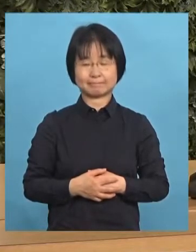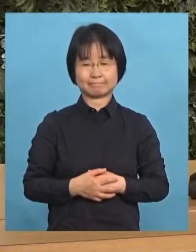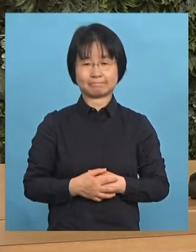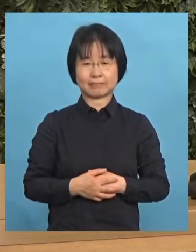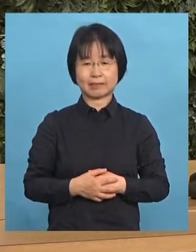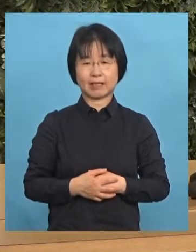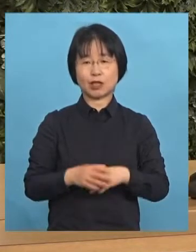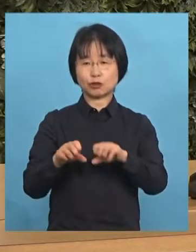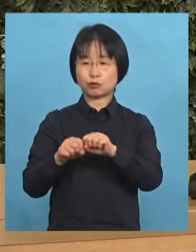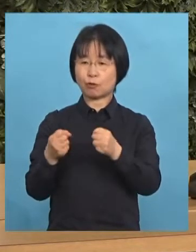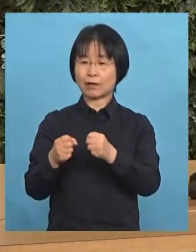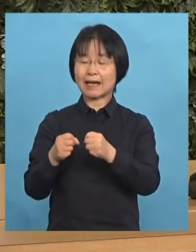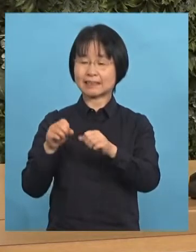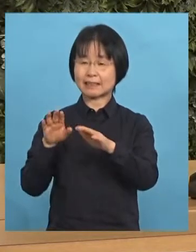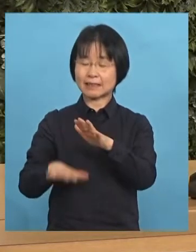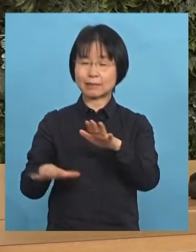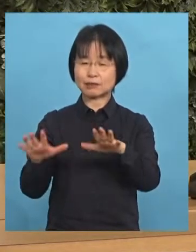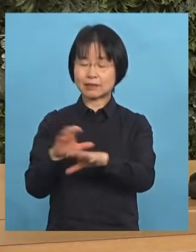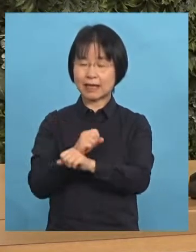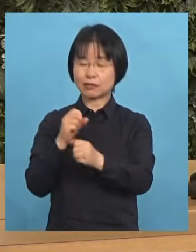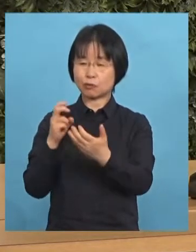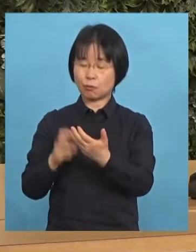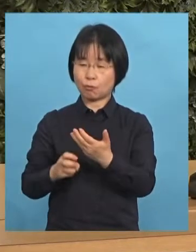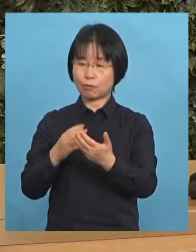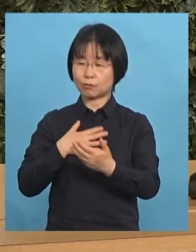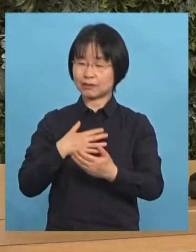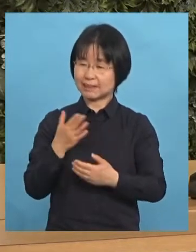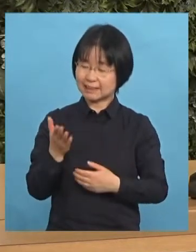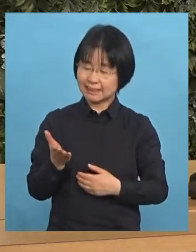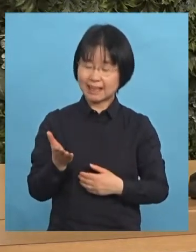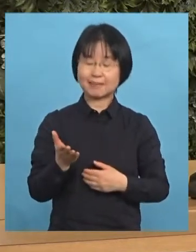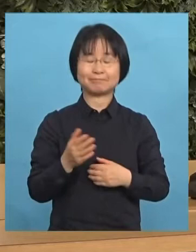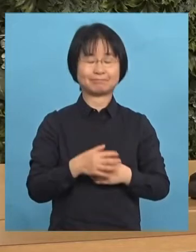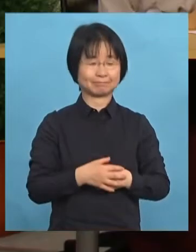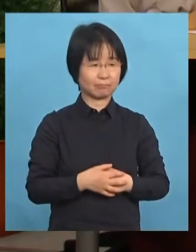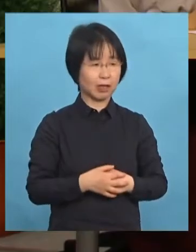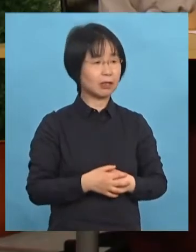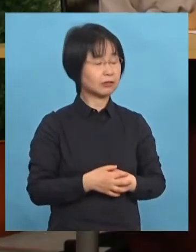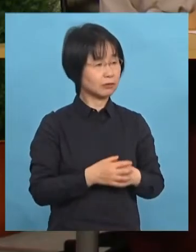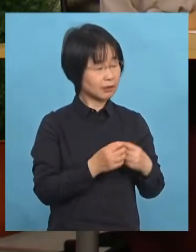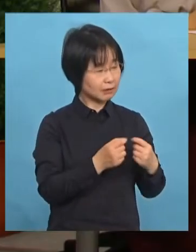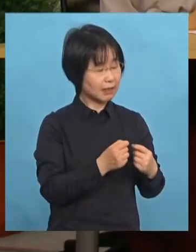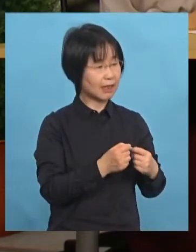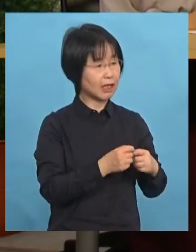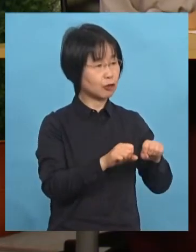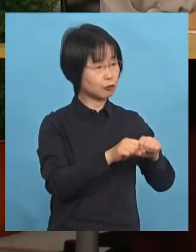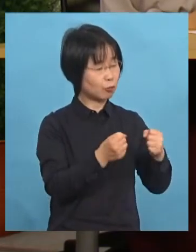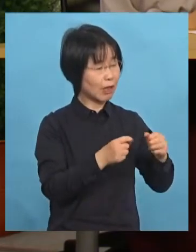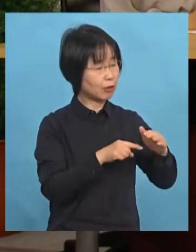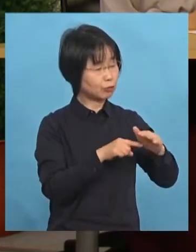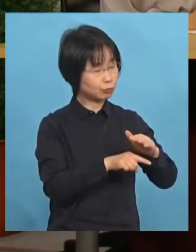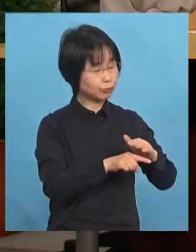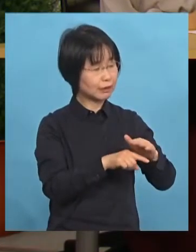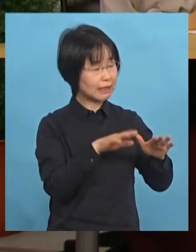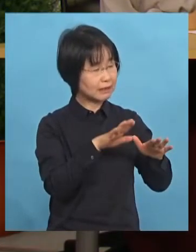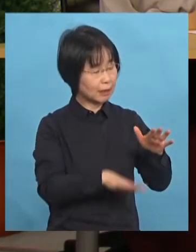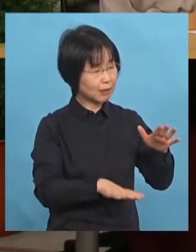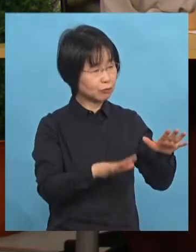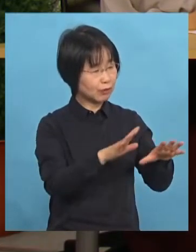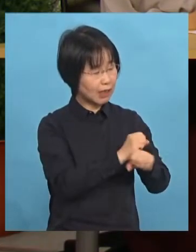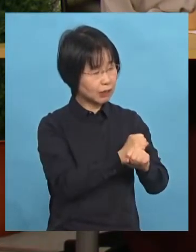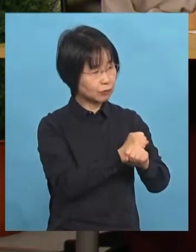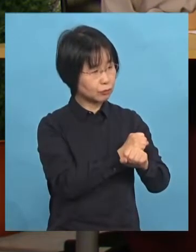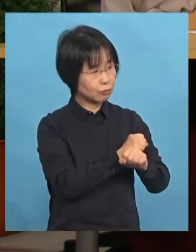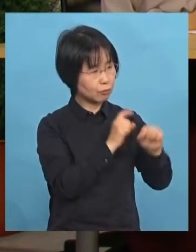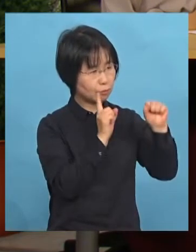田さんは障害者差別解消法はご存知ですか？ そうですね、障害を理由とする差別の解